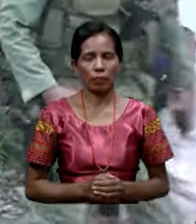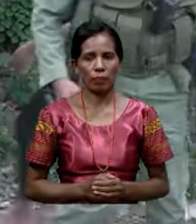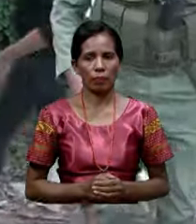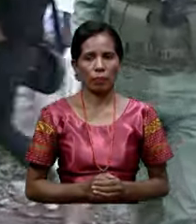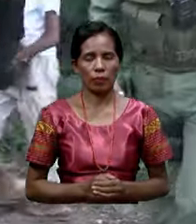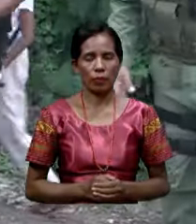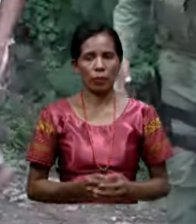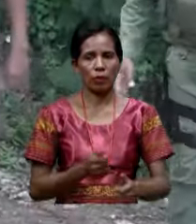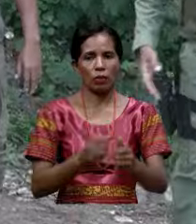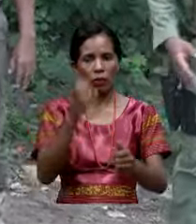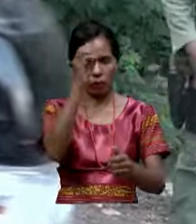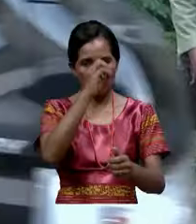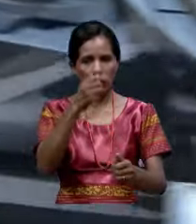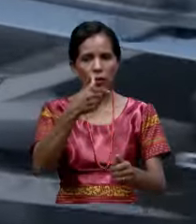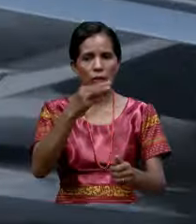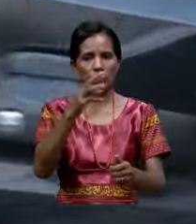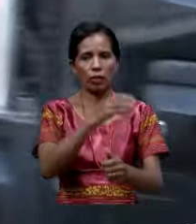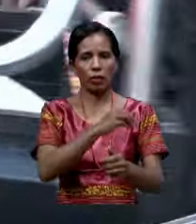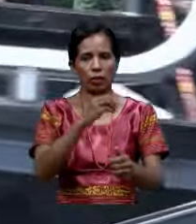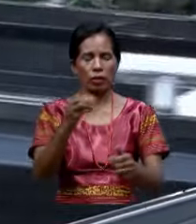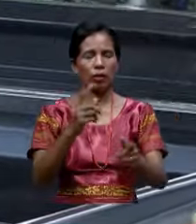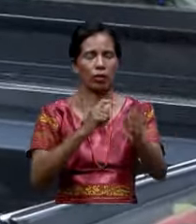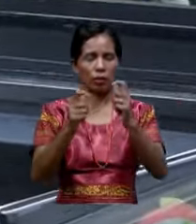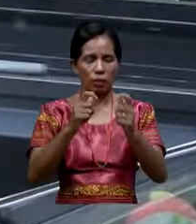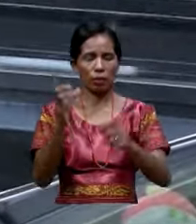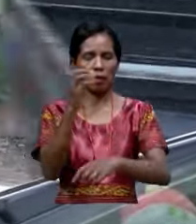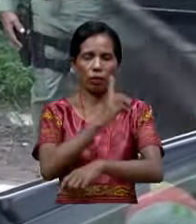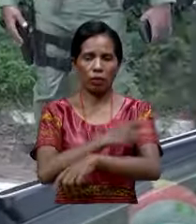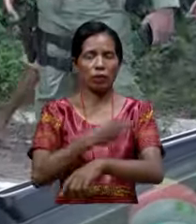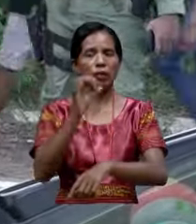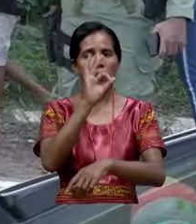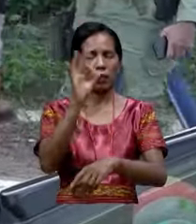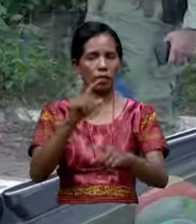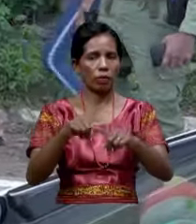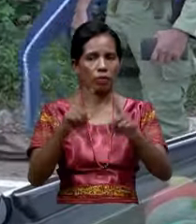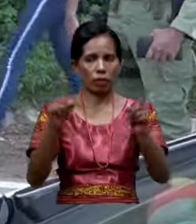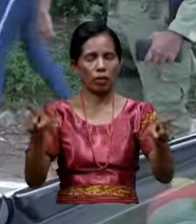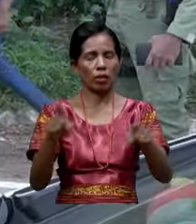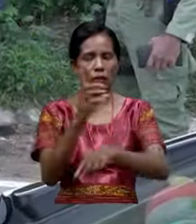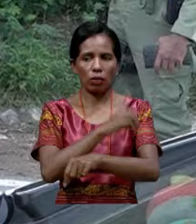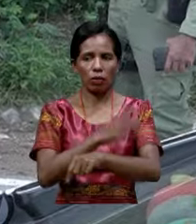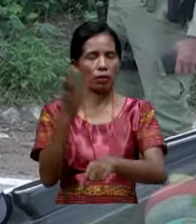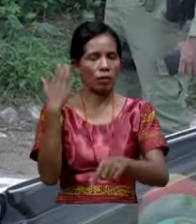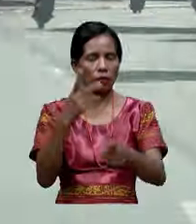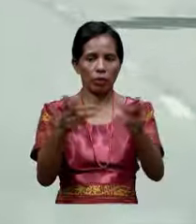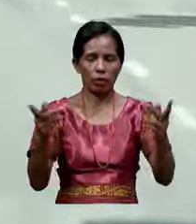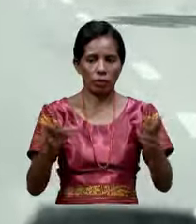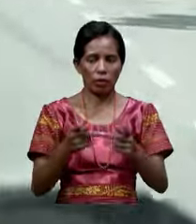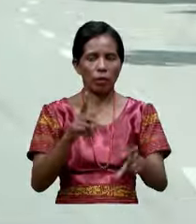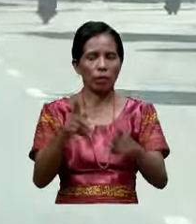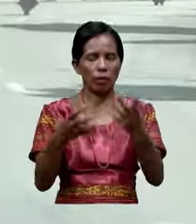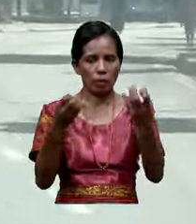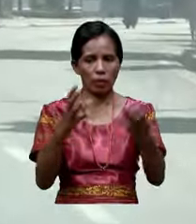Tuir observasaun GMNI, sirkulasaun transporte iha lorong sestane, lahanesan ho lorong baibain, iha nebe iha movimentu barak